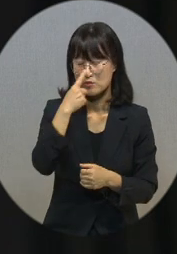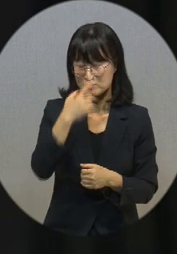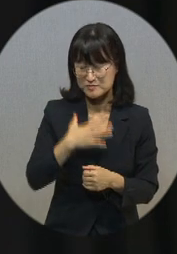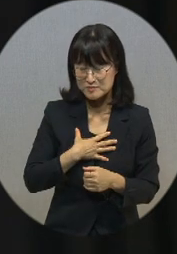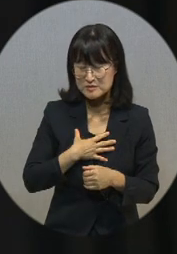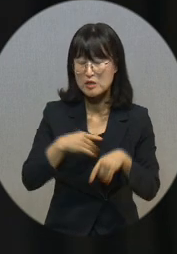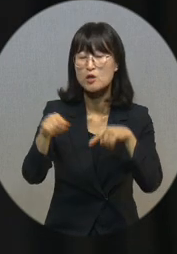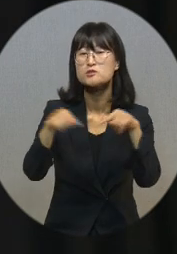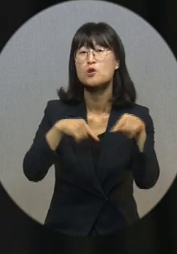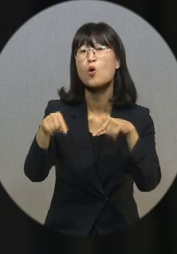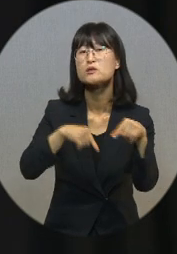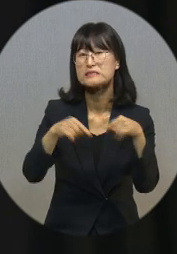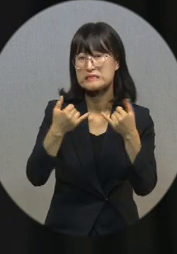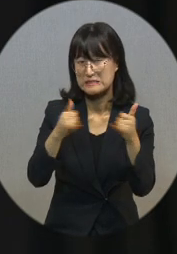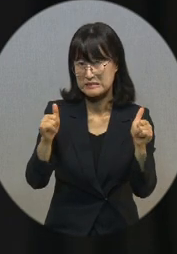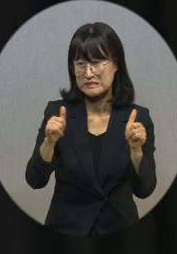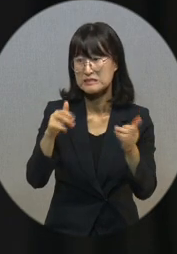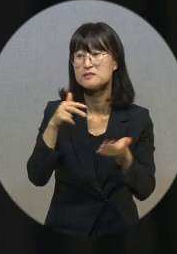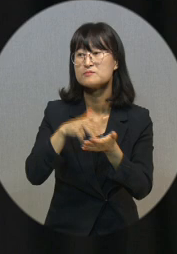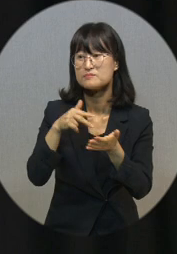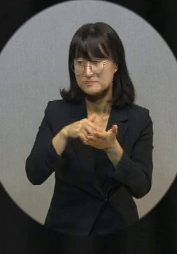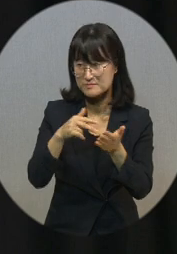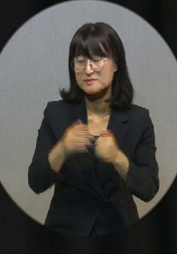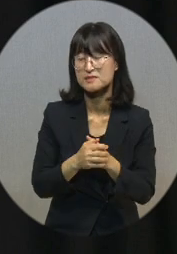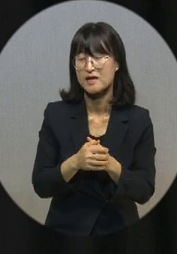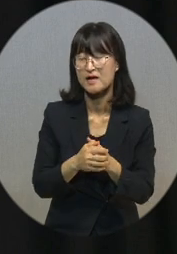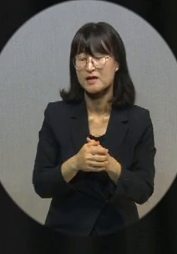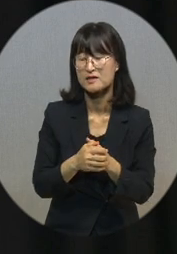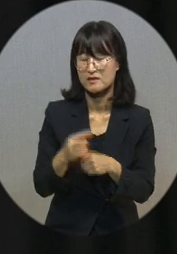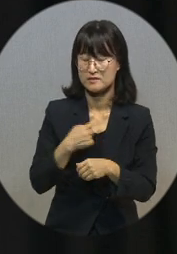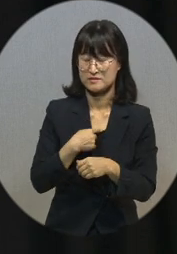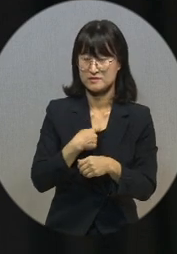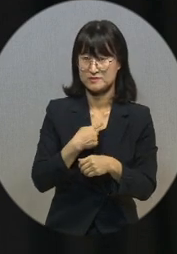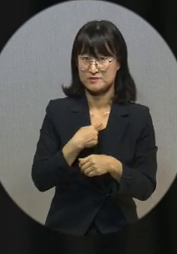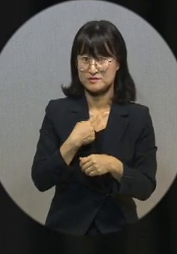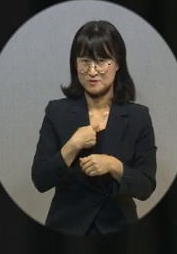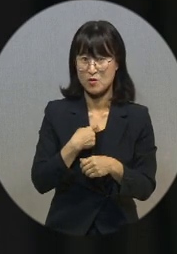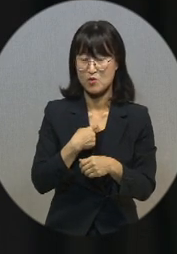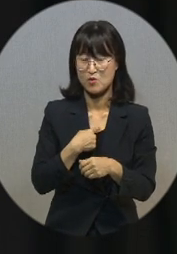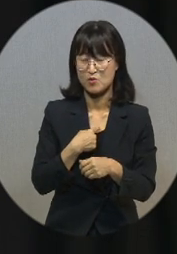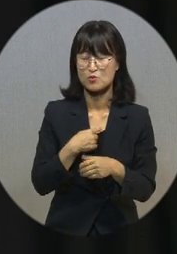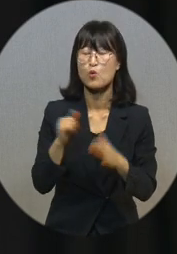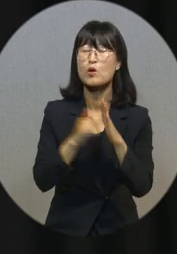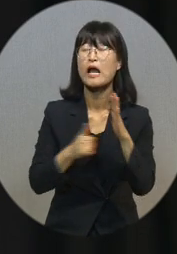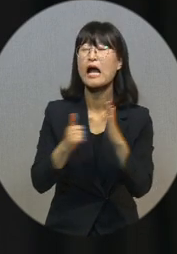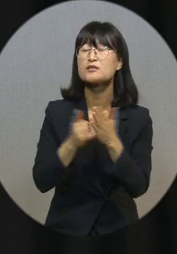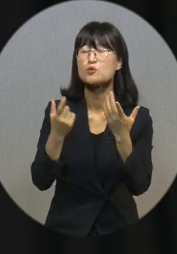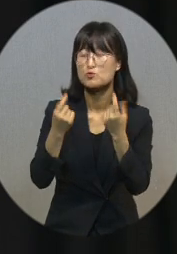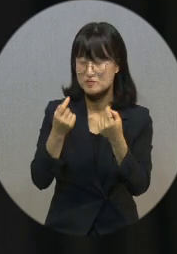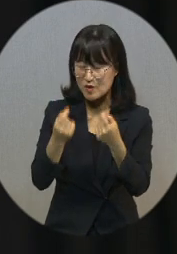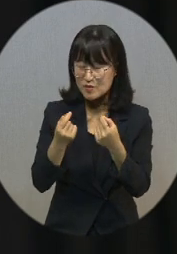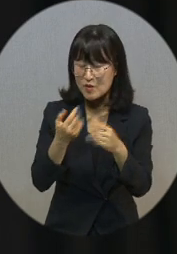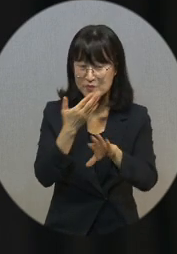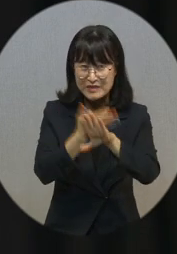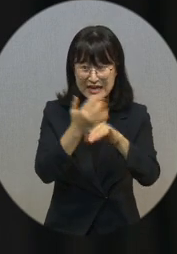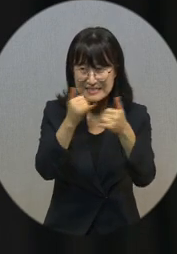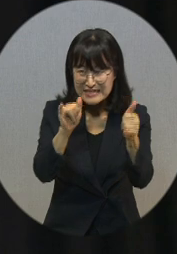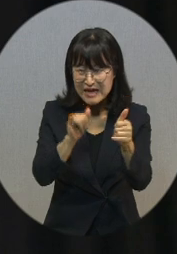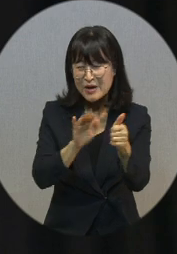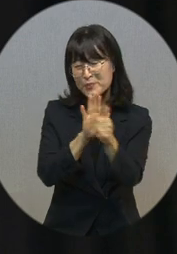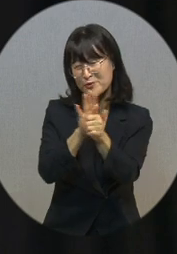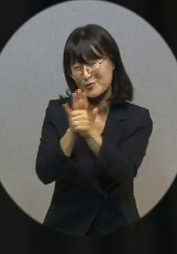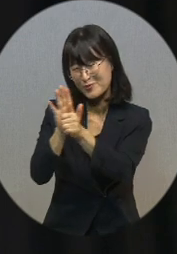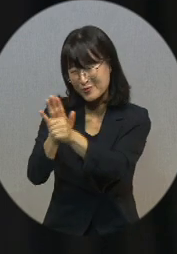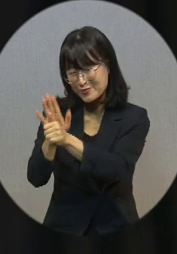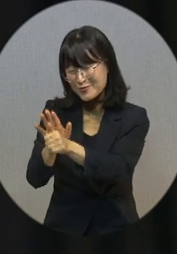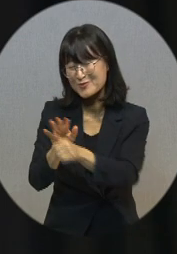정치인으로서 이제 가족 같은 든든한 내 편인 정치인이 되고 싶다는 생각을 계속 마음에 갖고 있는데요.